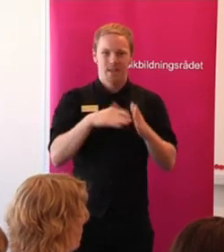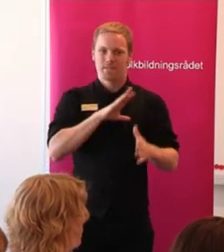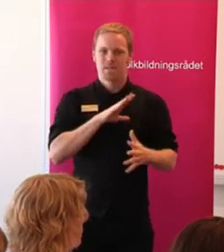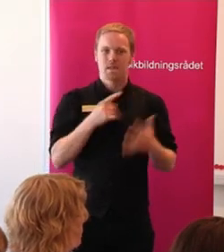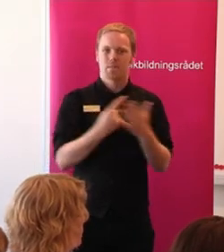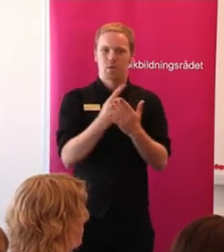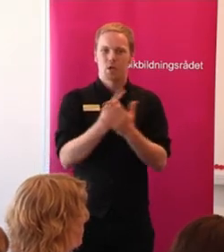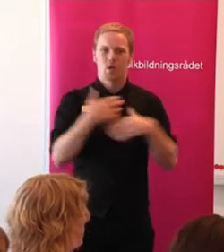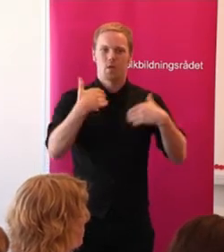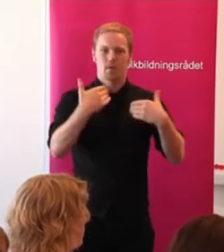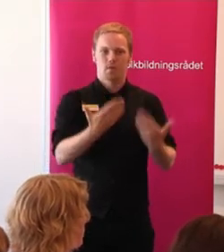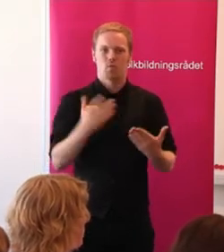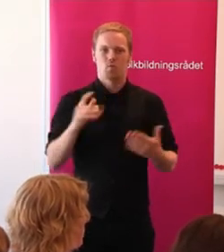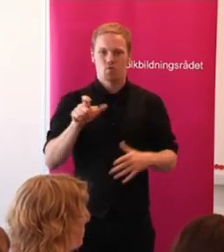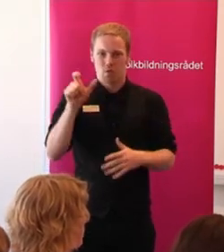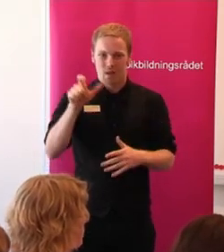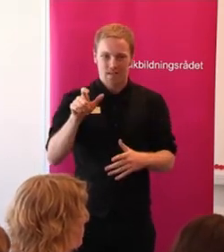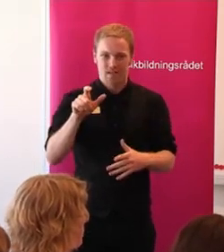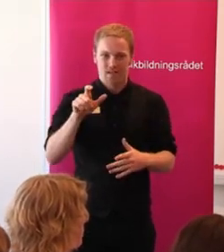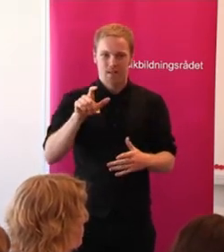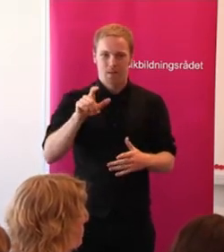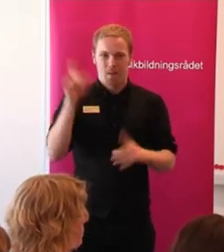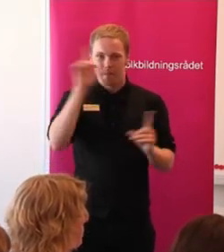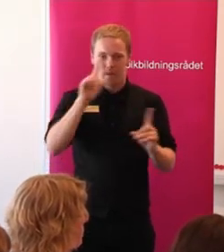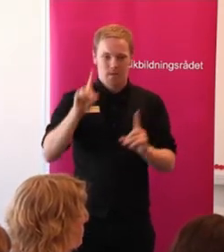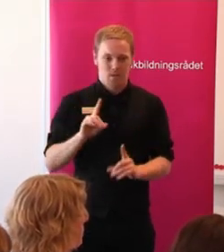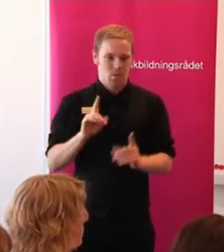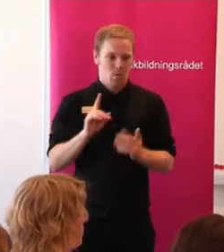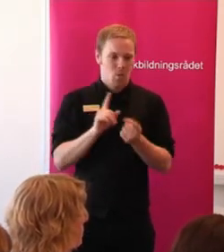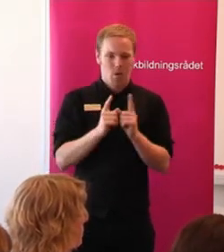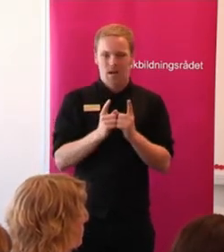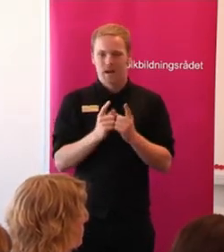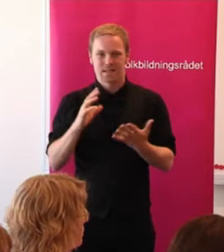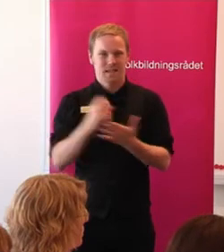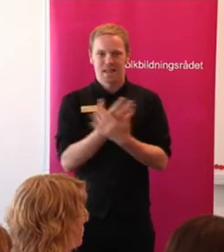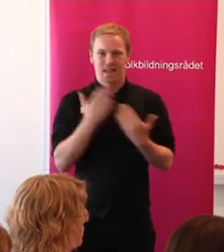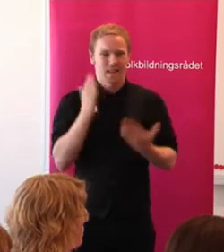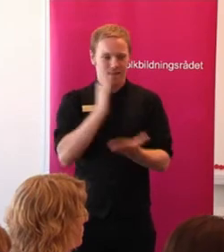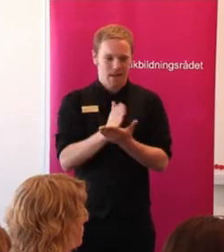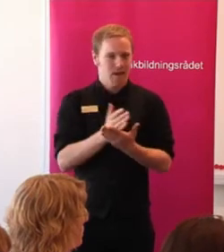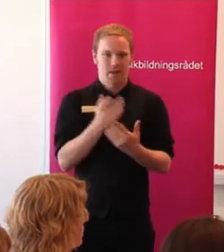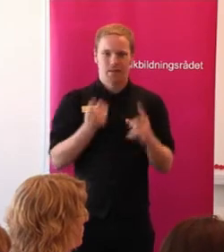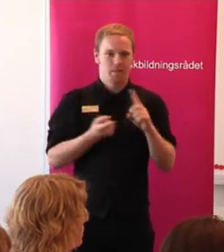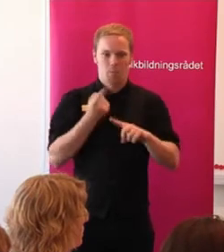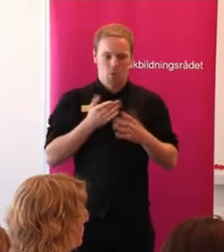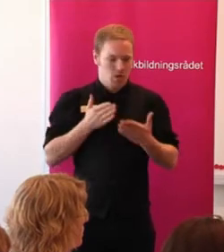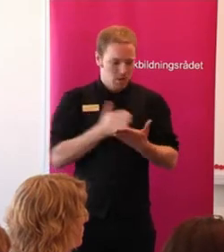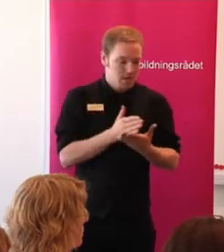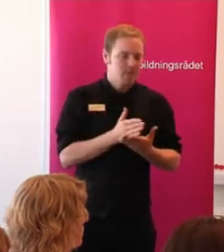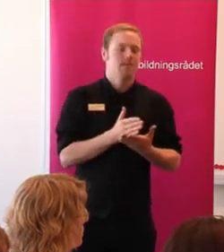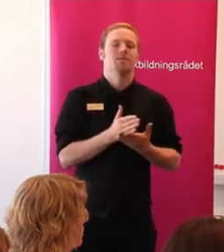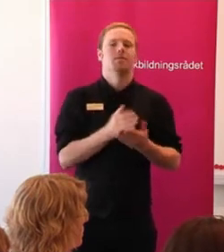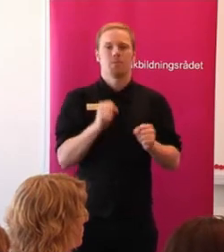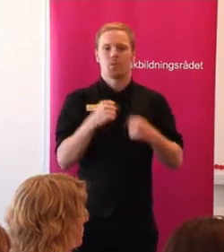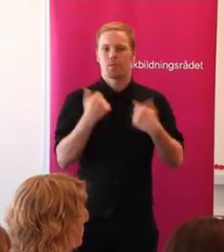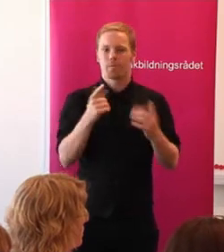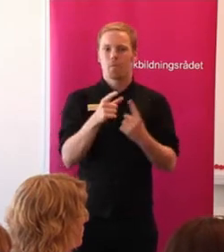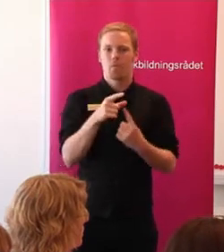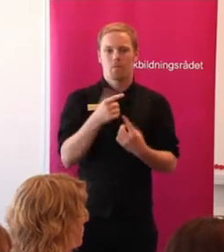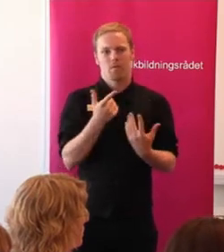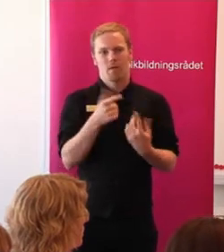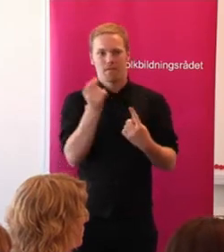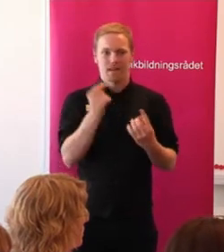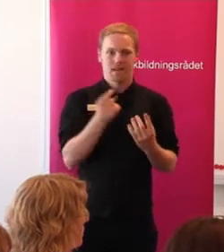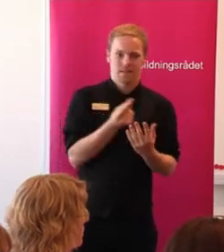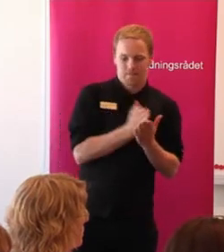till att människor faktiskt hamnar rätt till slut om man inte hamnade rätt från början. För det tjänar vi alla på. För att annars är det alla vi andra, alla vi